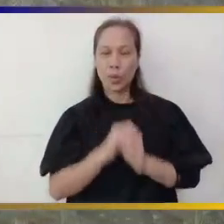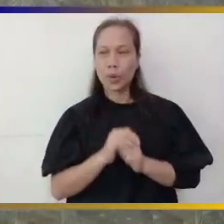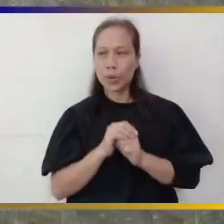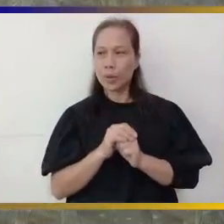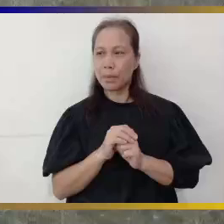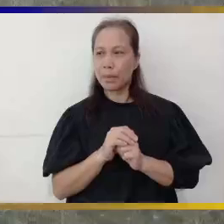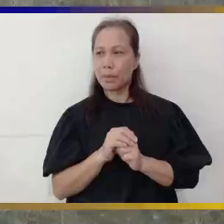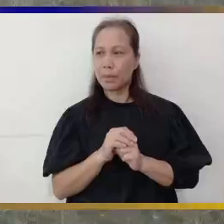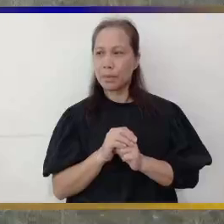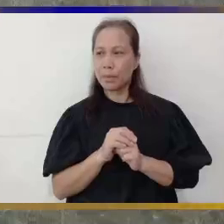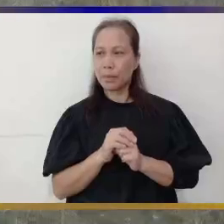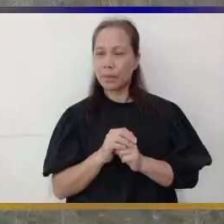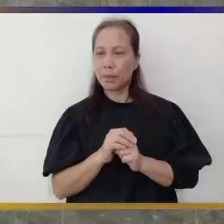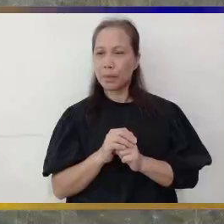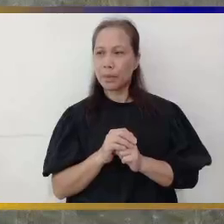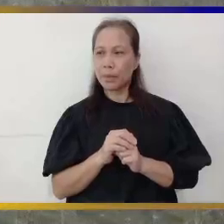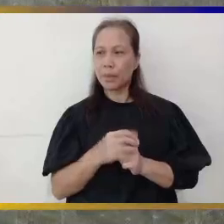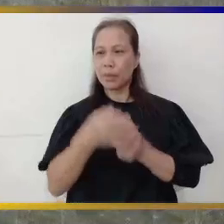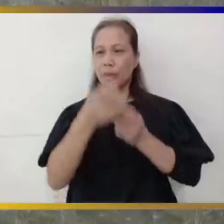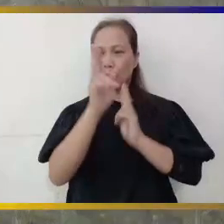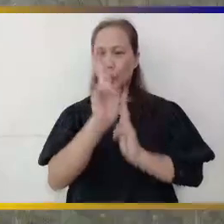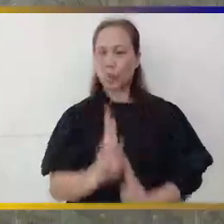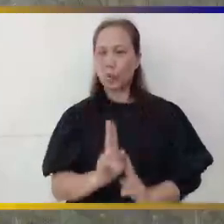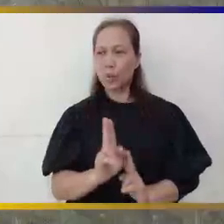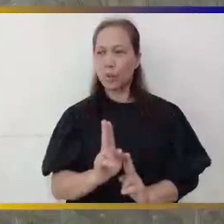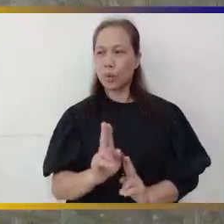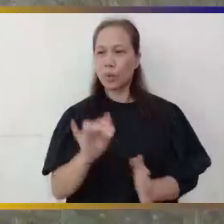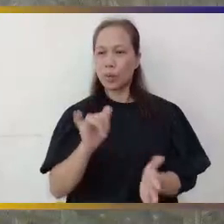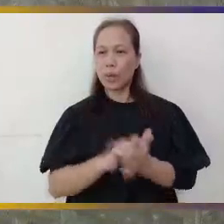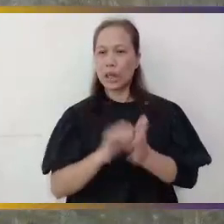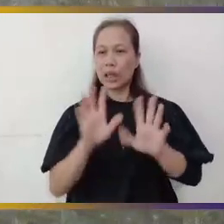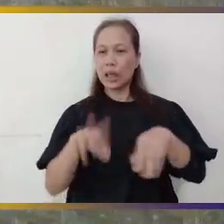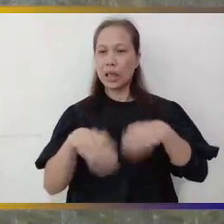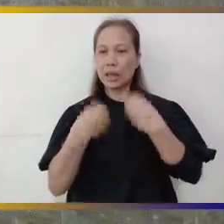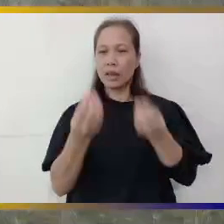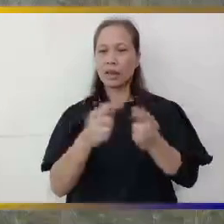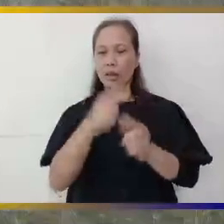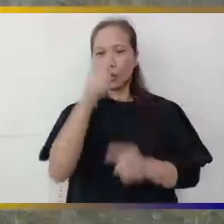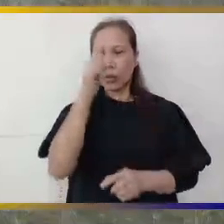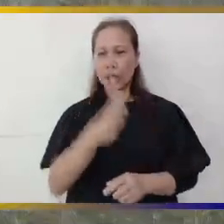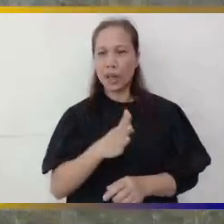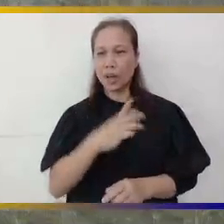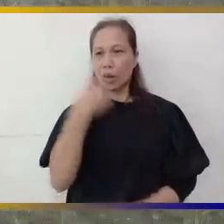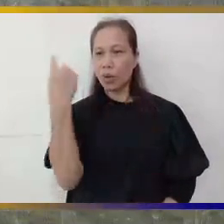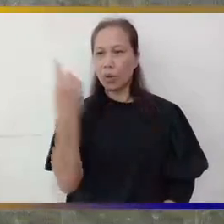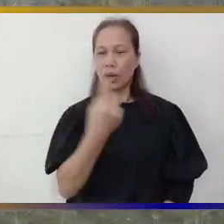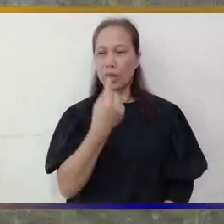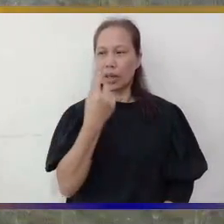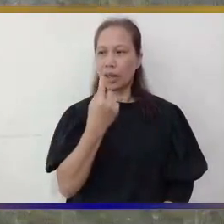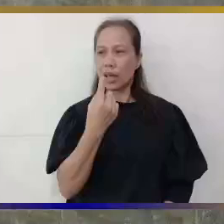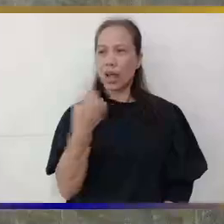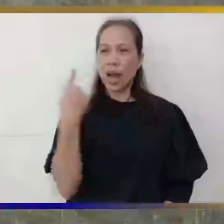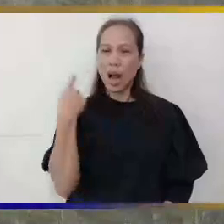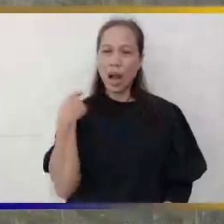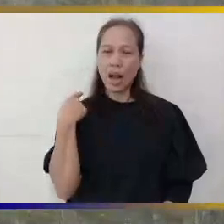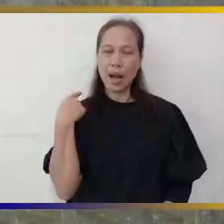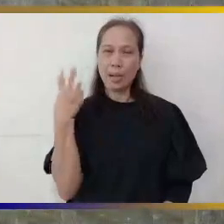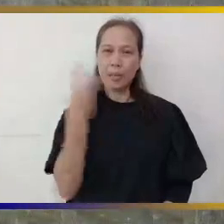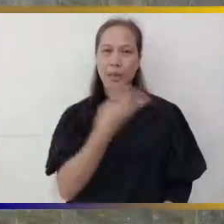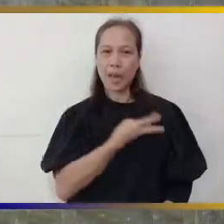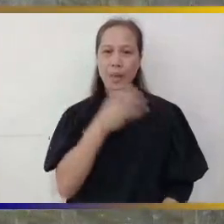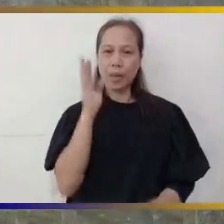pag nagkaroon ka ng problema sa honor na ibinibigay mo sa Diyos at sa Diyos lamang magkakaroon ka ng